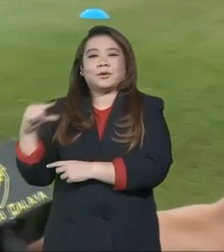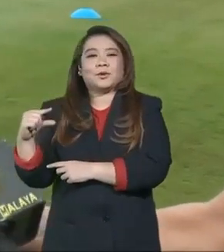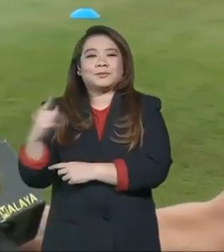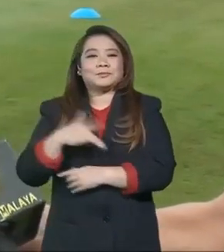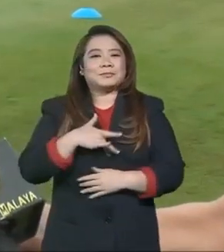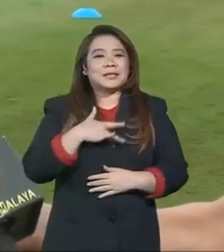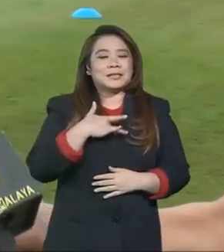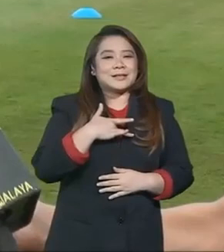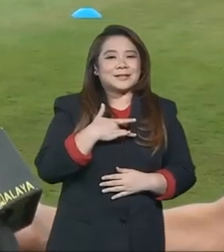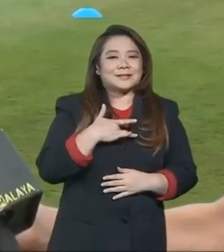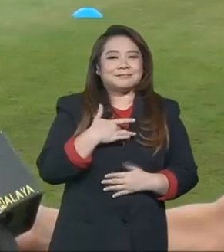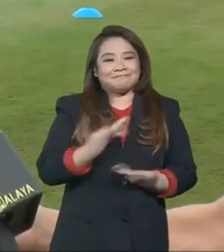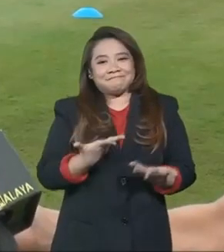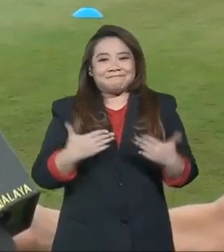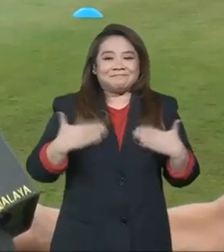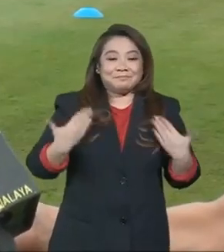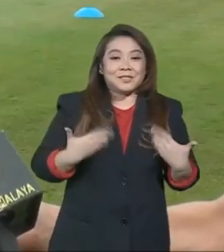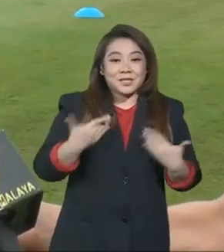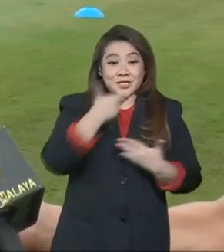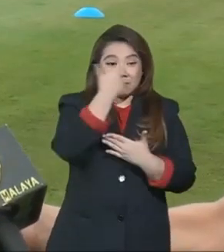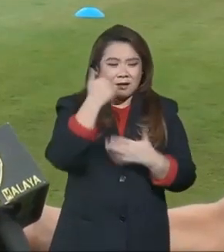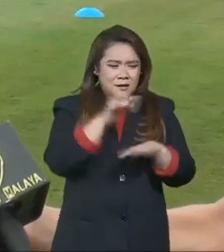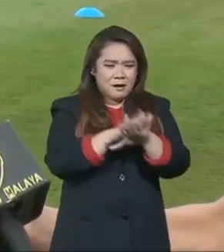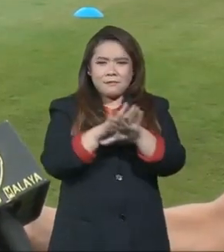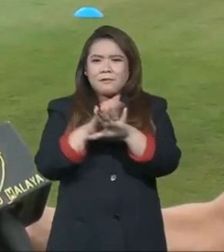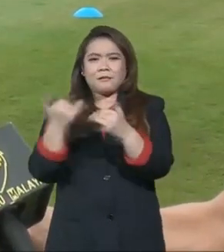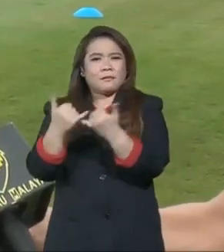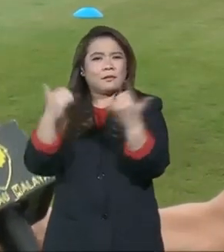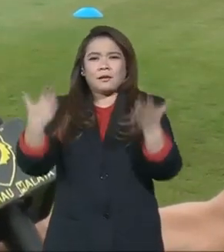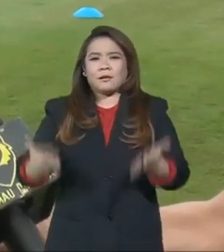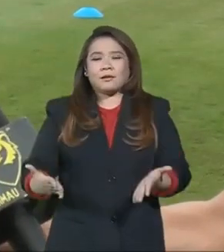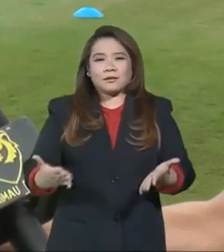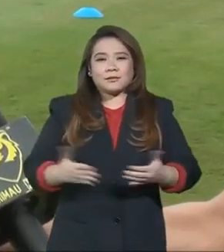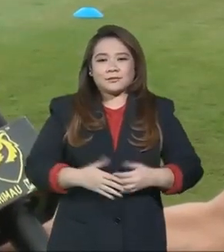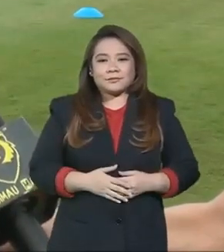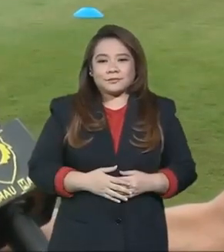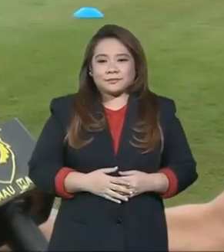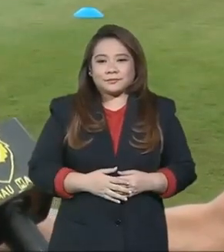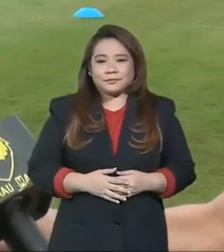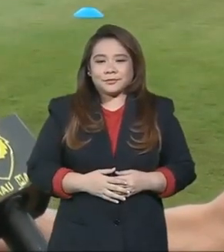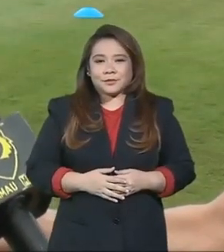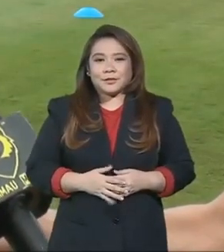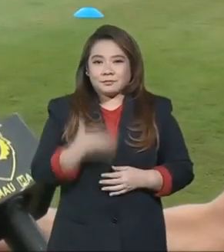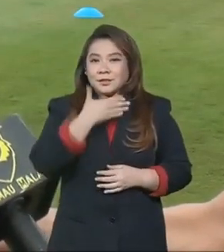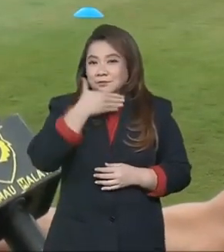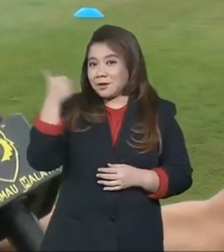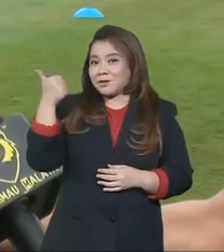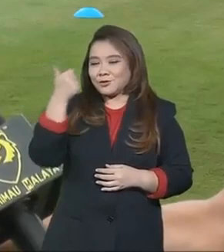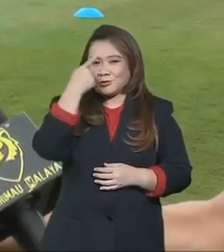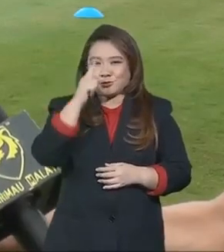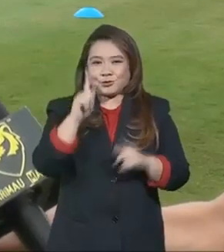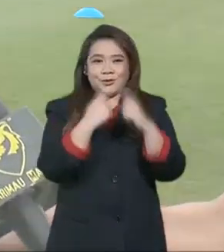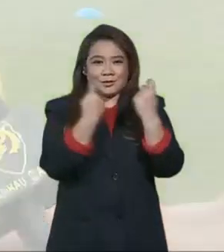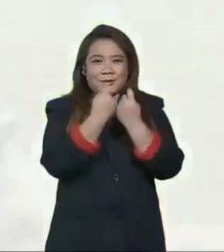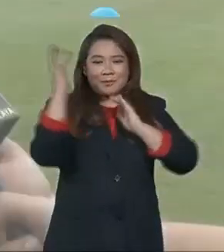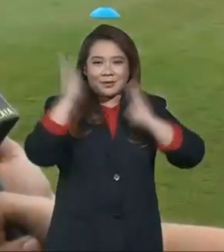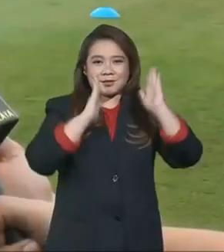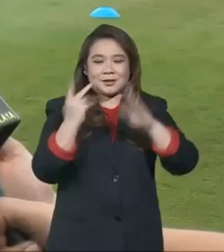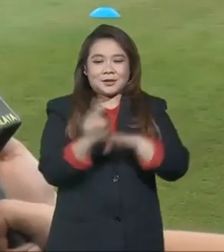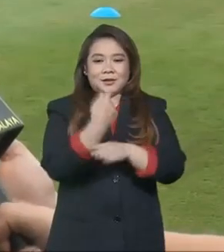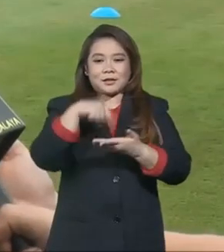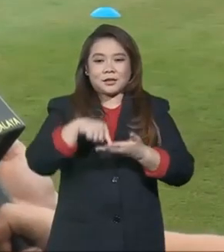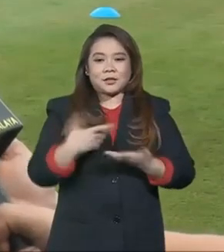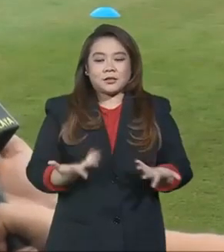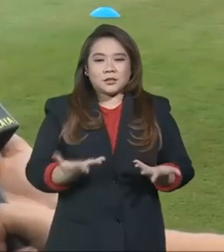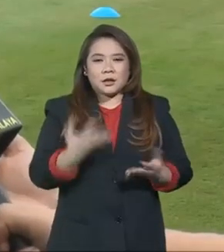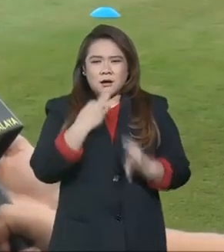tu teruja sebab sini pun banyak player-player yang terbaik lah untuk squad Malaysia kali ni. Kalau